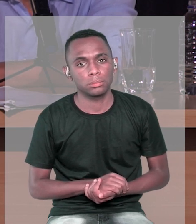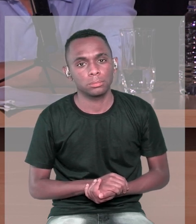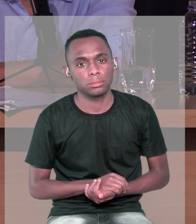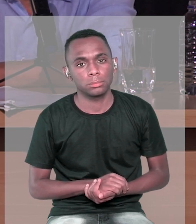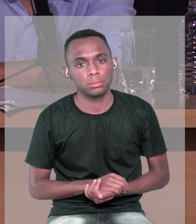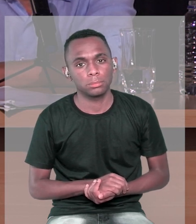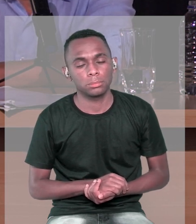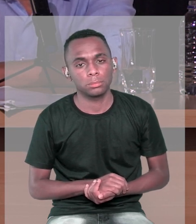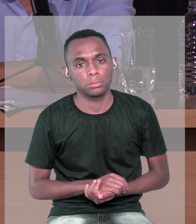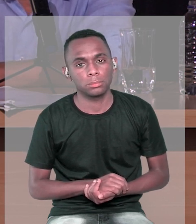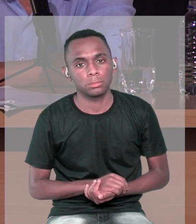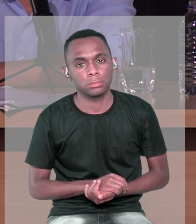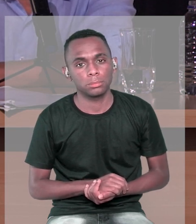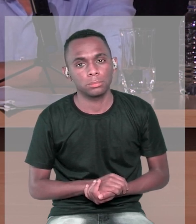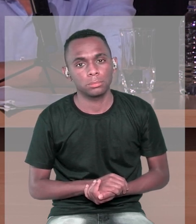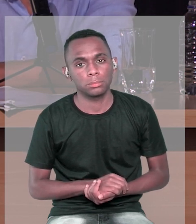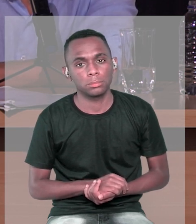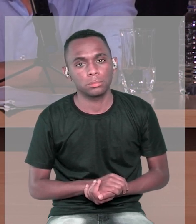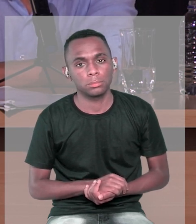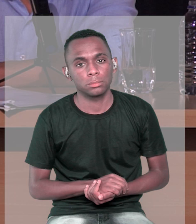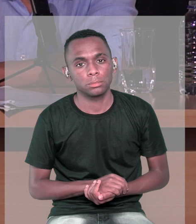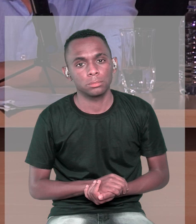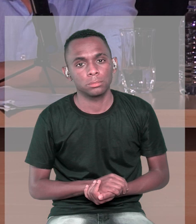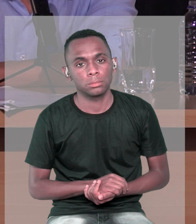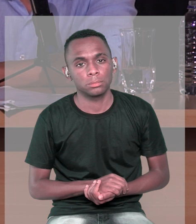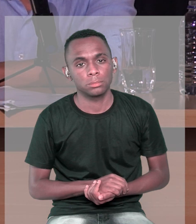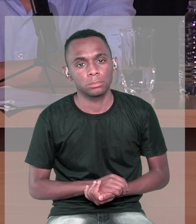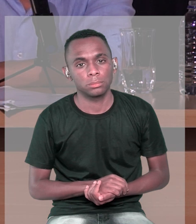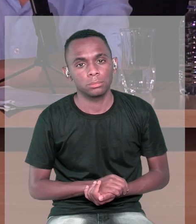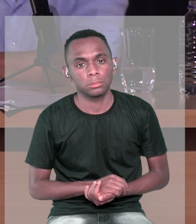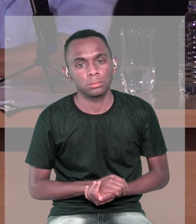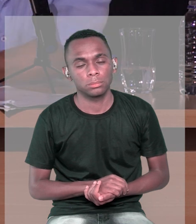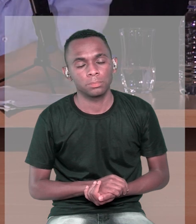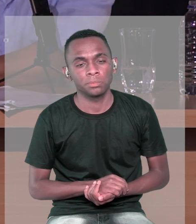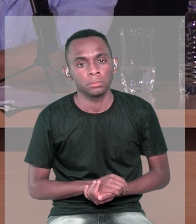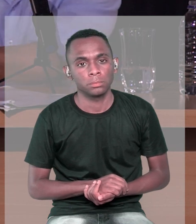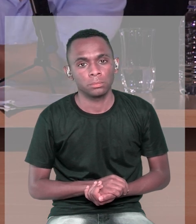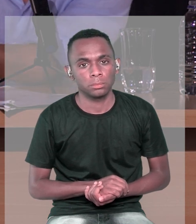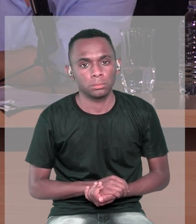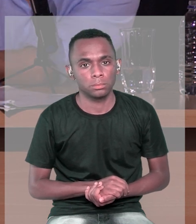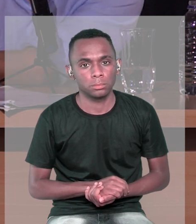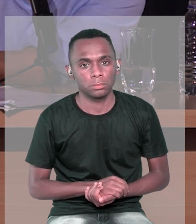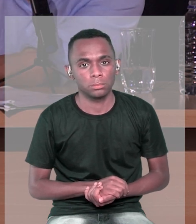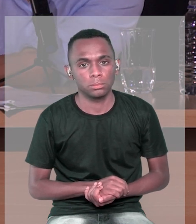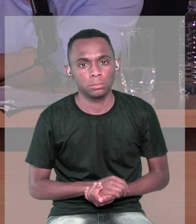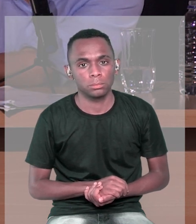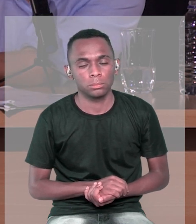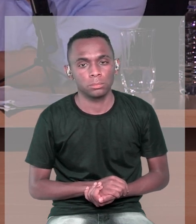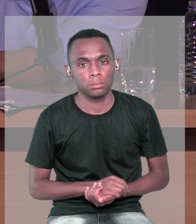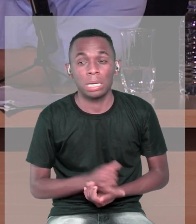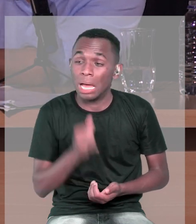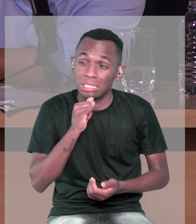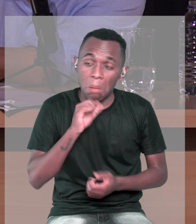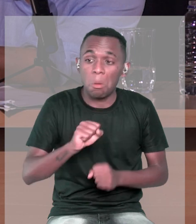je veux dire que vous pouvez vous approprier votre corps par des apprentissages physiques, d'accord? Você